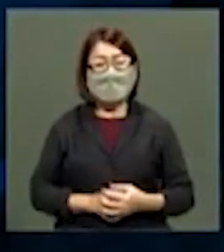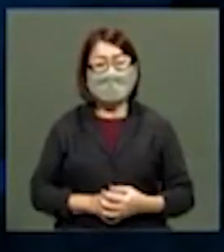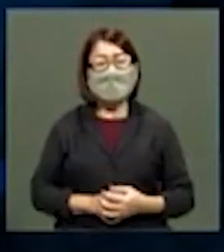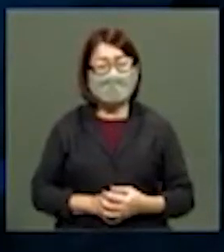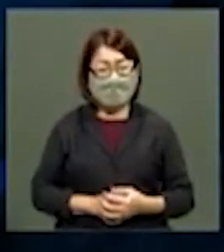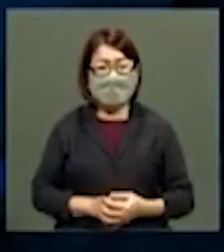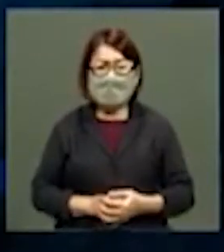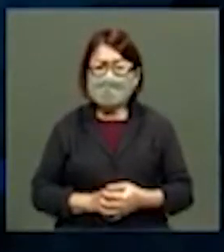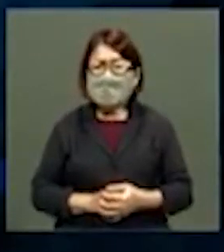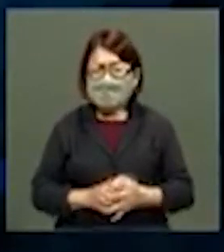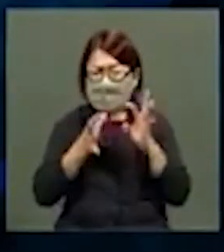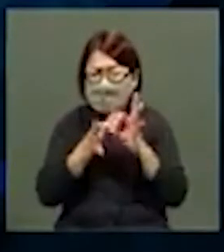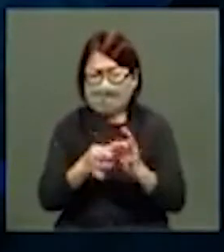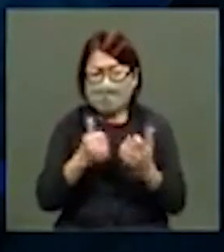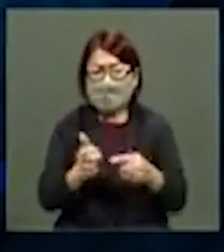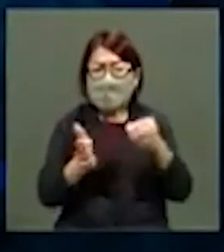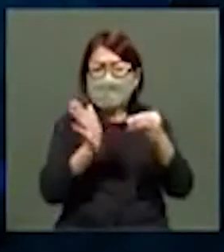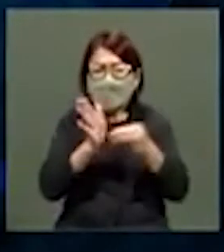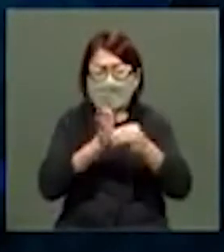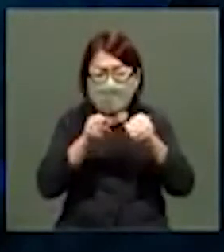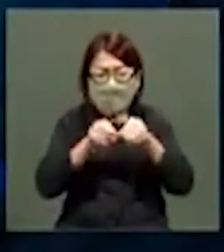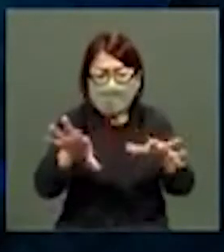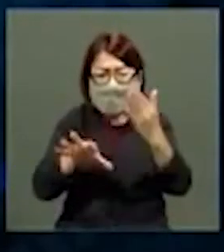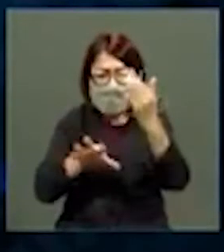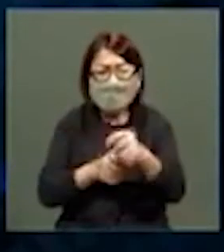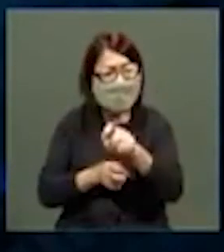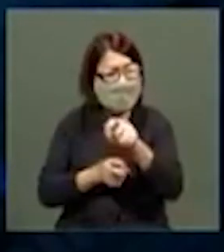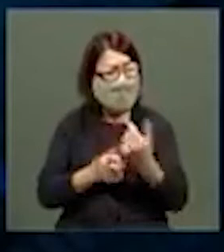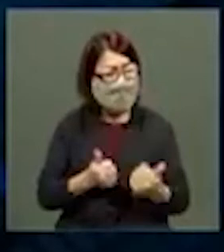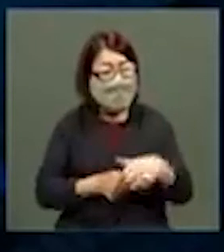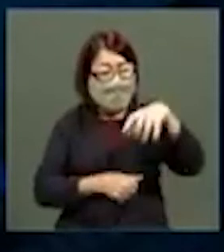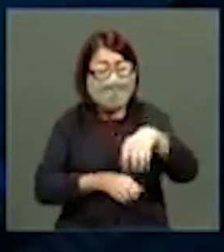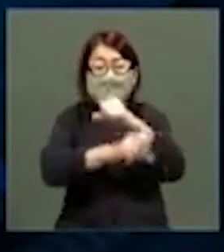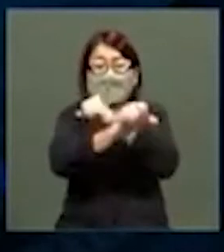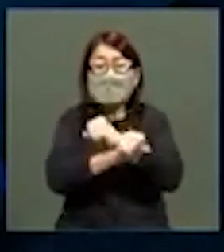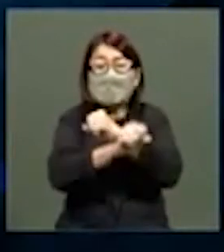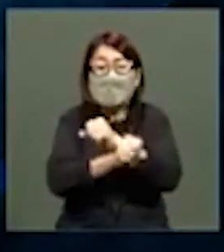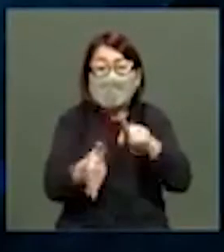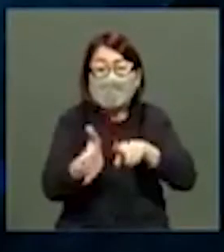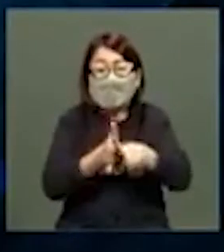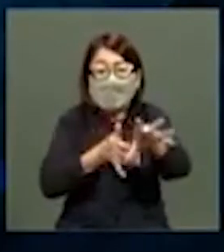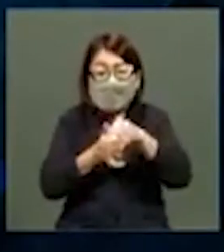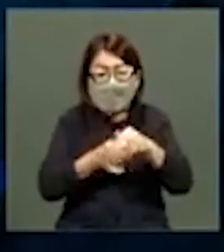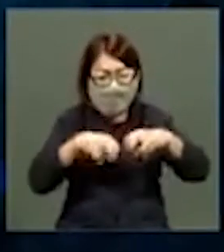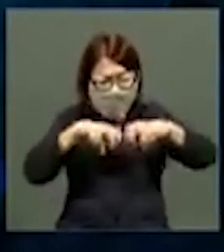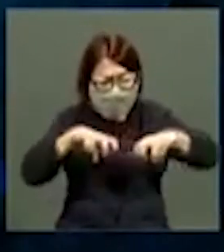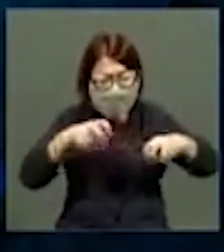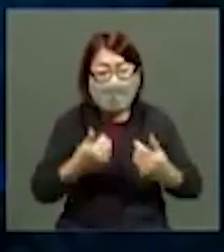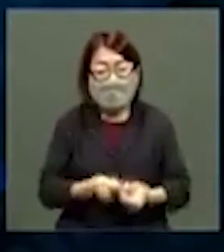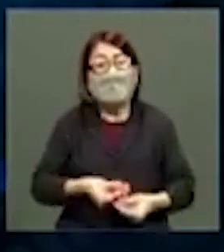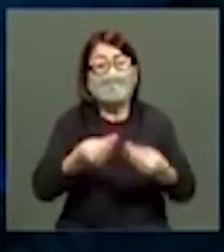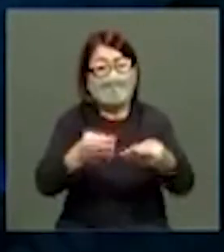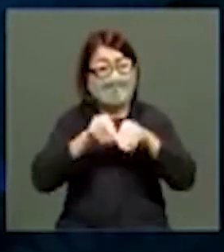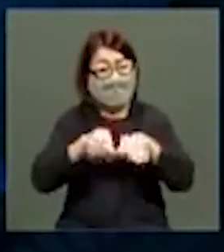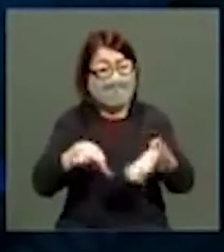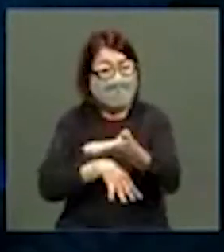ปัจจัยเสี่ยงที่เกี่ยวข้องกับการระบาดในกรุงเทพมหานครซึ่งทางกรมควบคุมโรควิเคราะห์ให้อยู่ขอเป็นชุดข้อมูลนี้ให้สื่อมวลชนท่